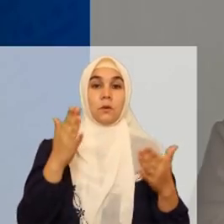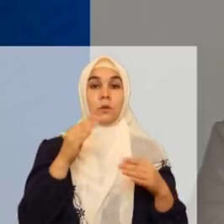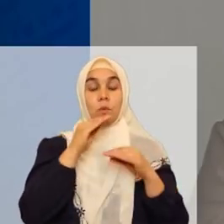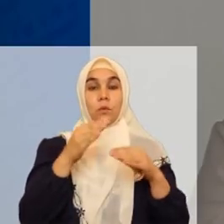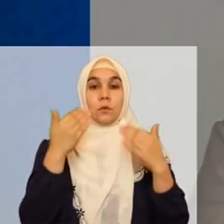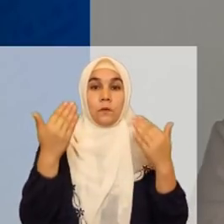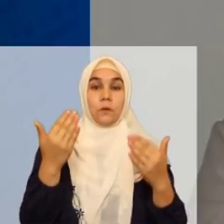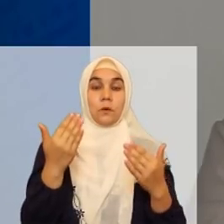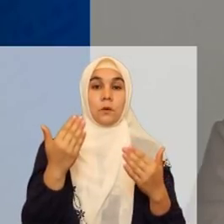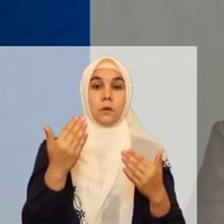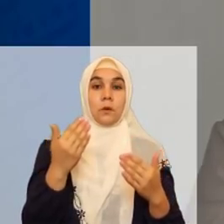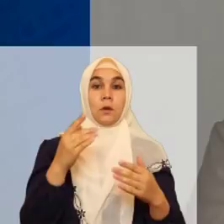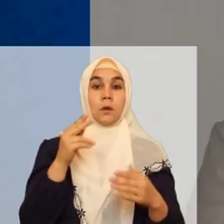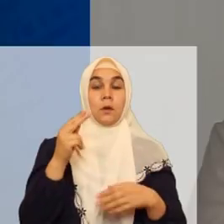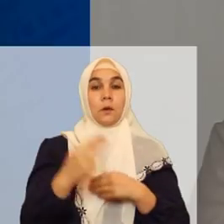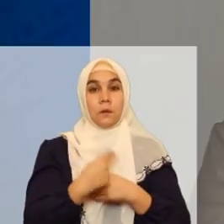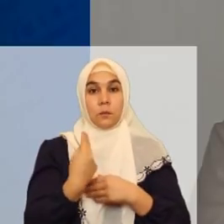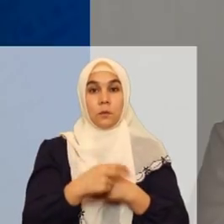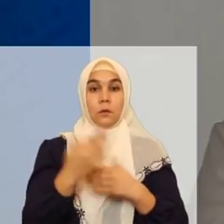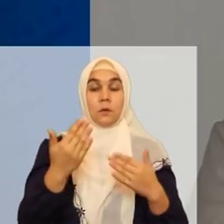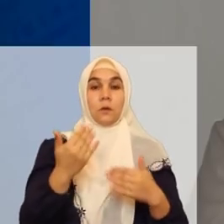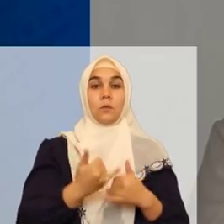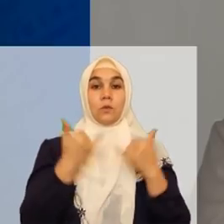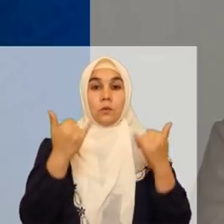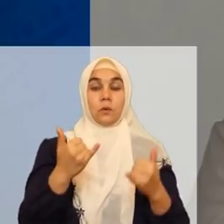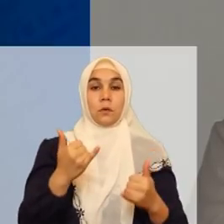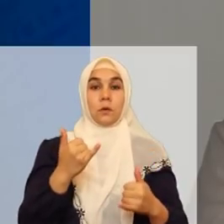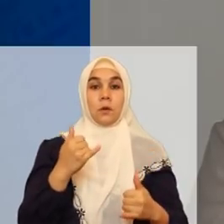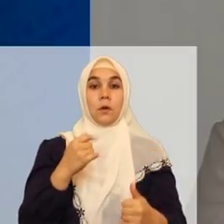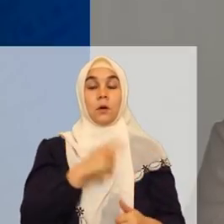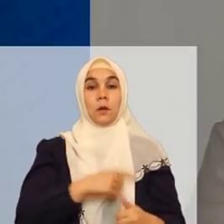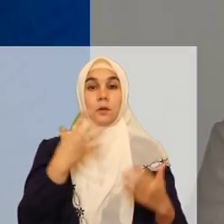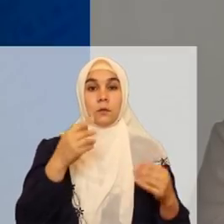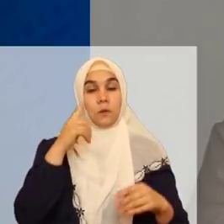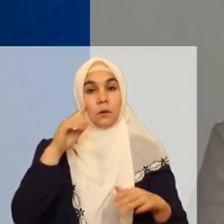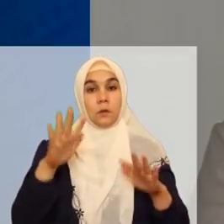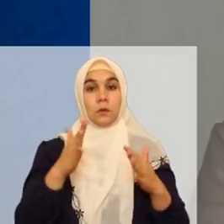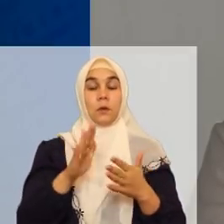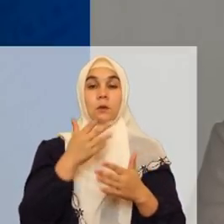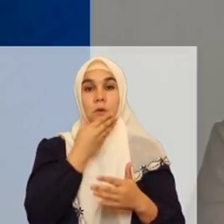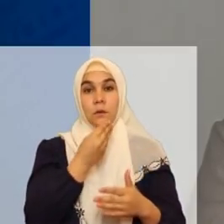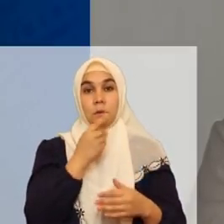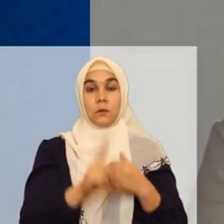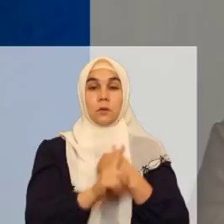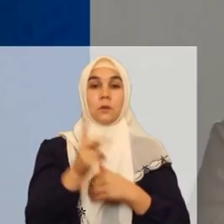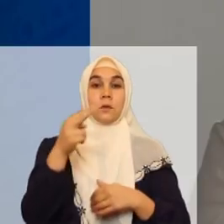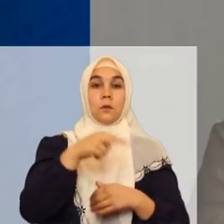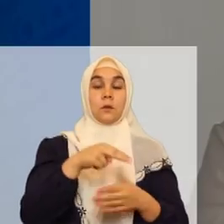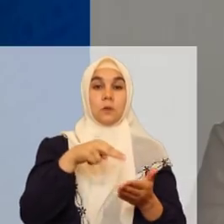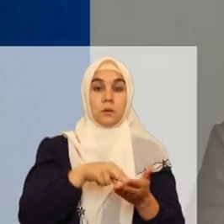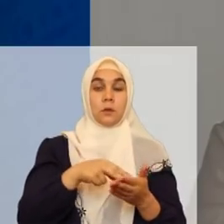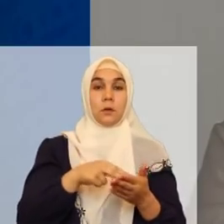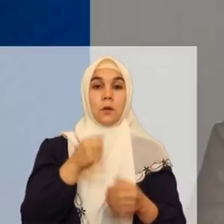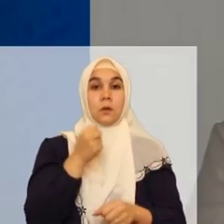ruhi tarbiya topishi uchun, axloqi go'zallashishi uchun qanday